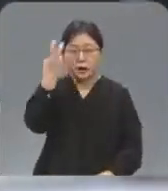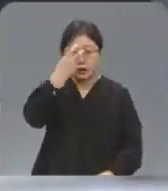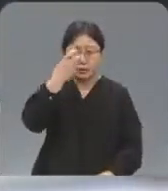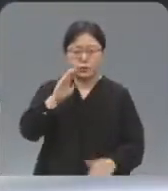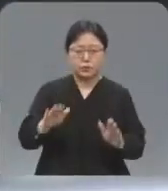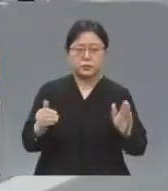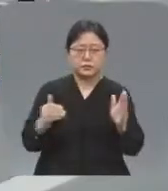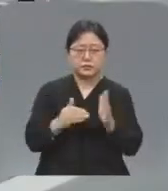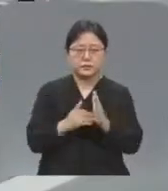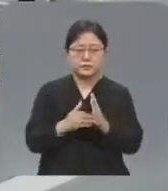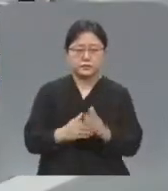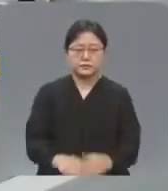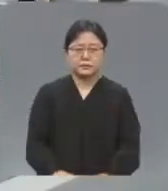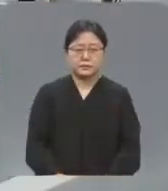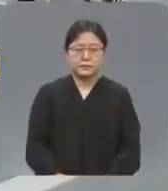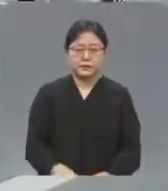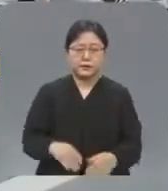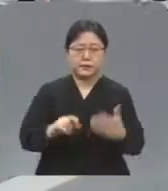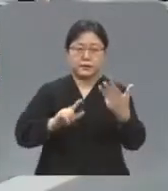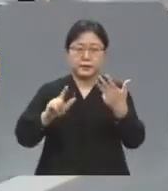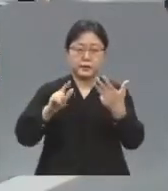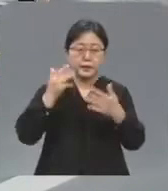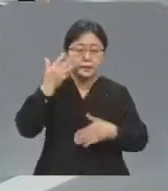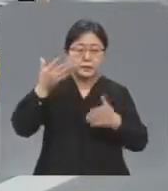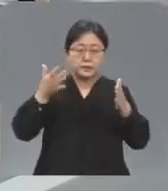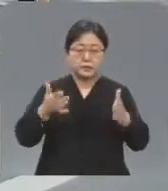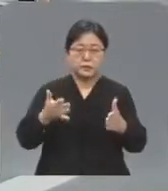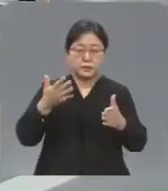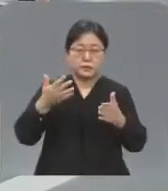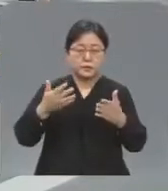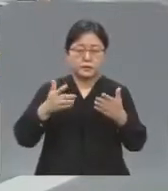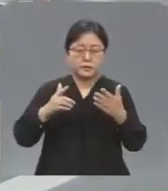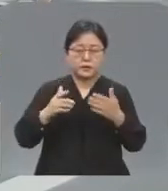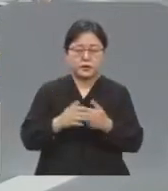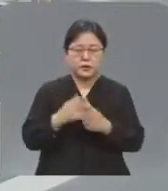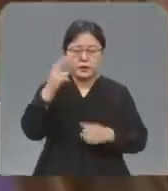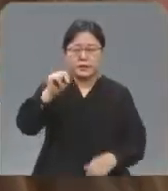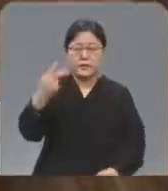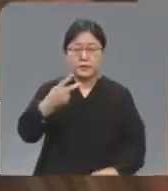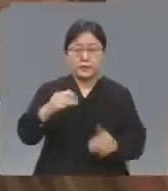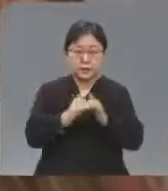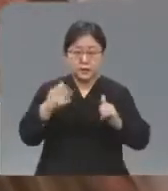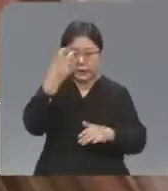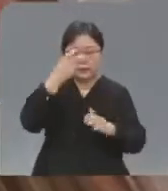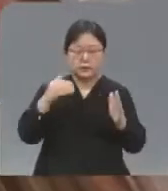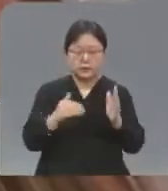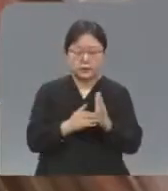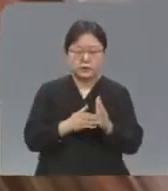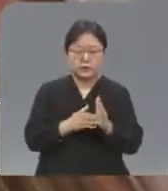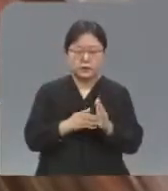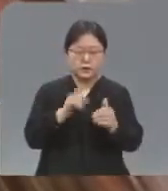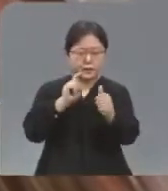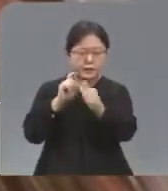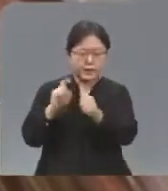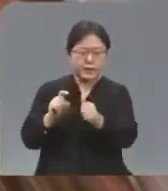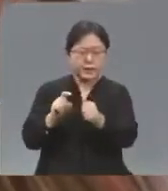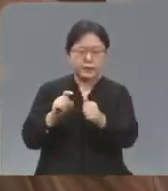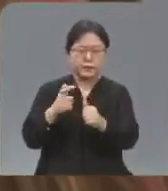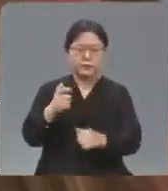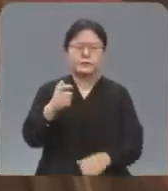마무리됐습니다 지난 8일 동안 2만 2천 면 이상이 검사를 받았고 발견해낸 확신 자만